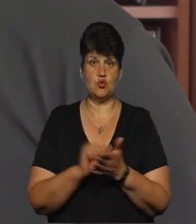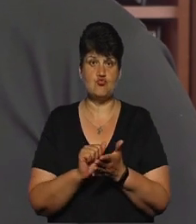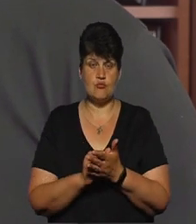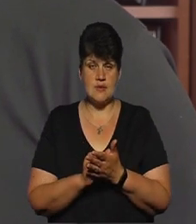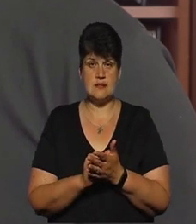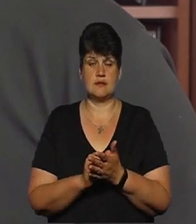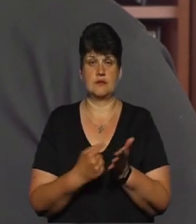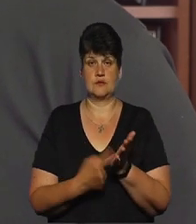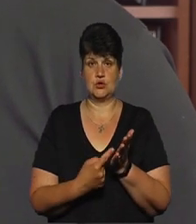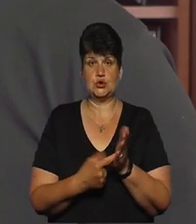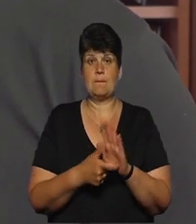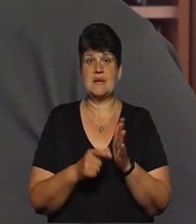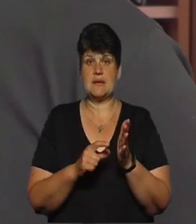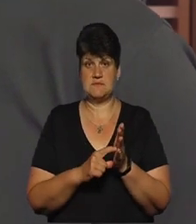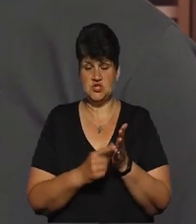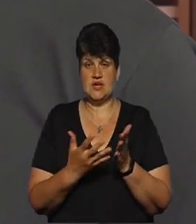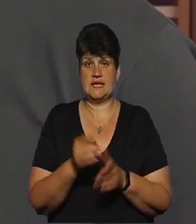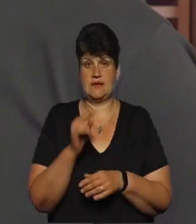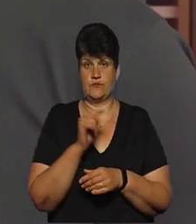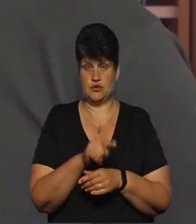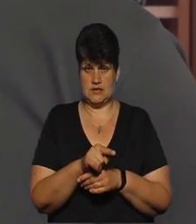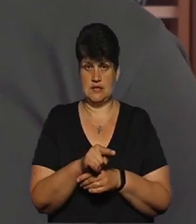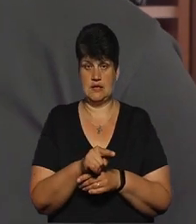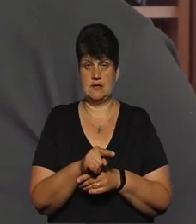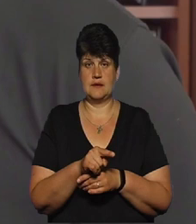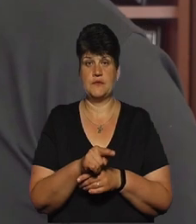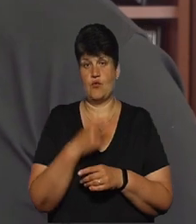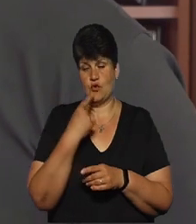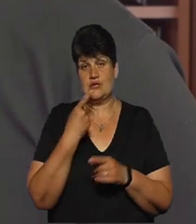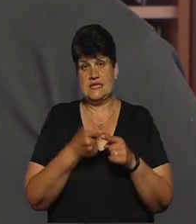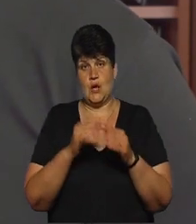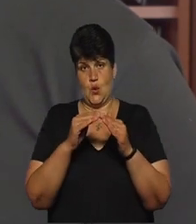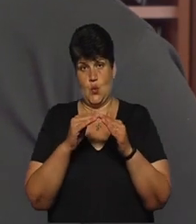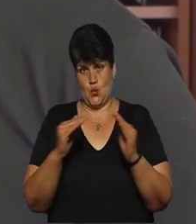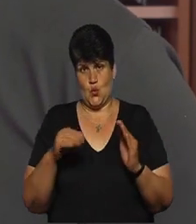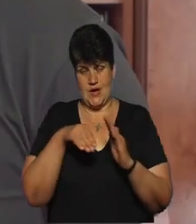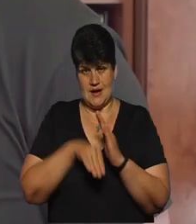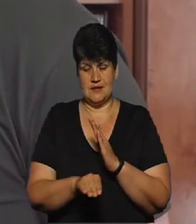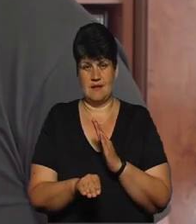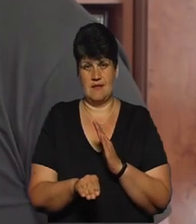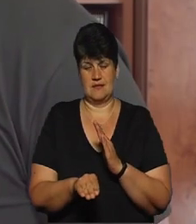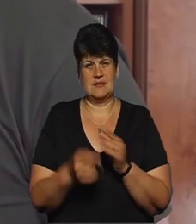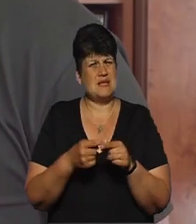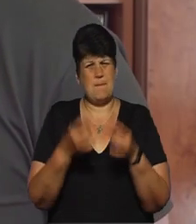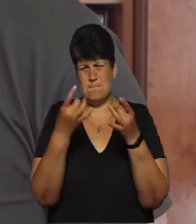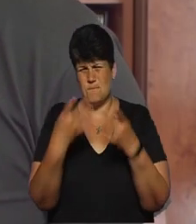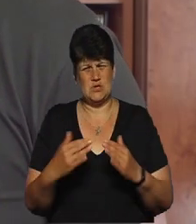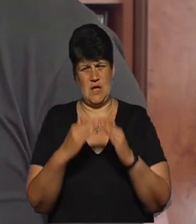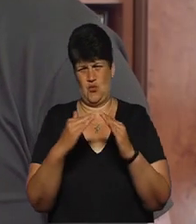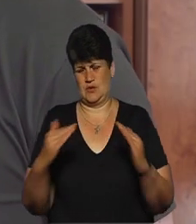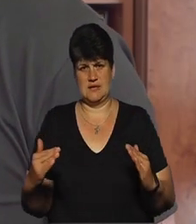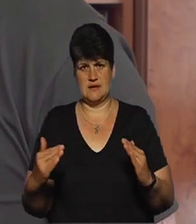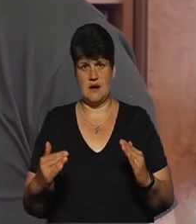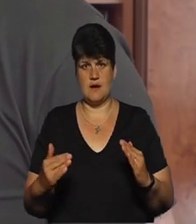що приміщення, які вони заявляють, що це укриття, відповідають вимогам простого укриття. Порушення є у всіх, тому що табори, вони